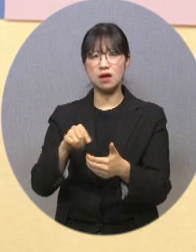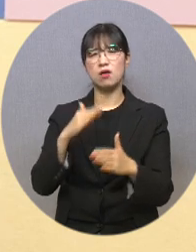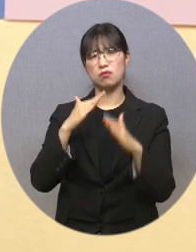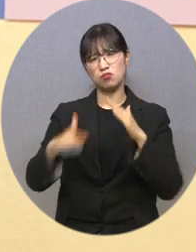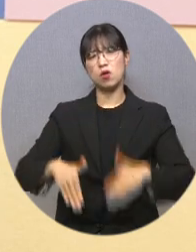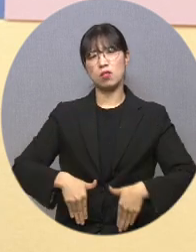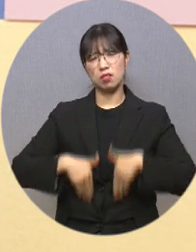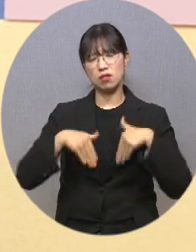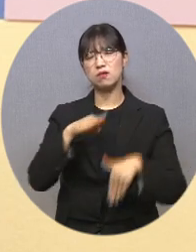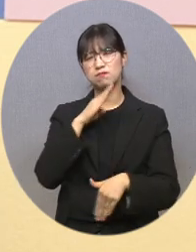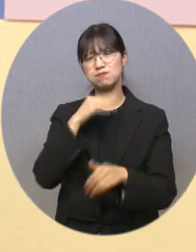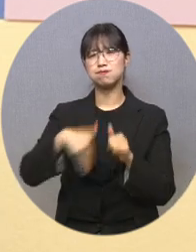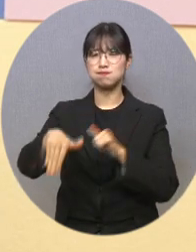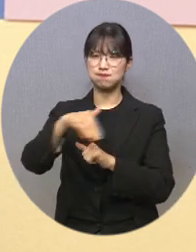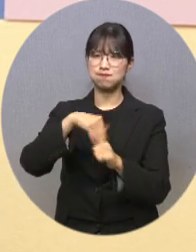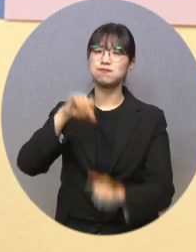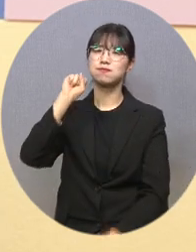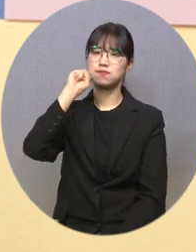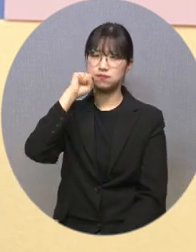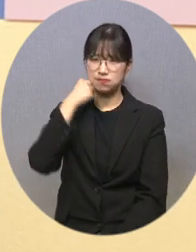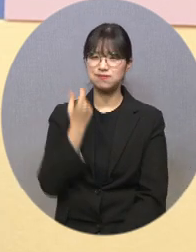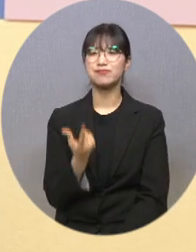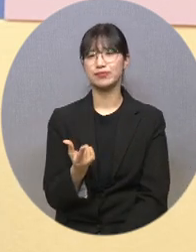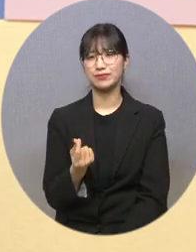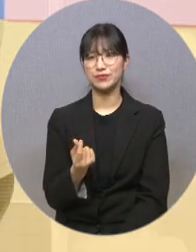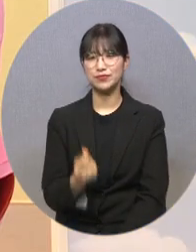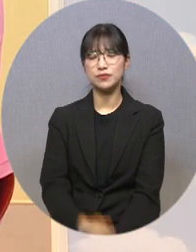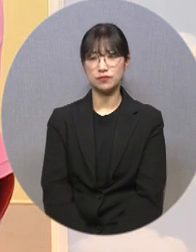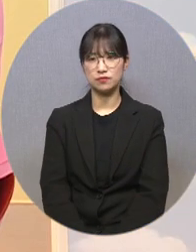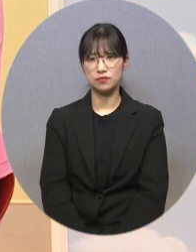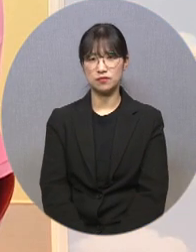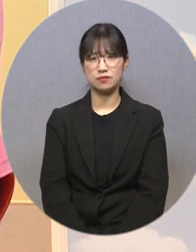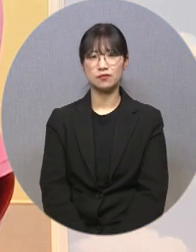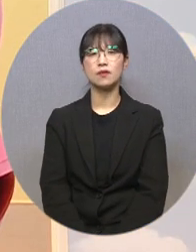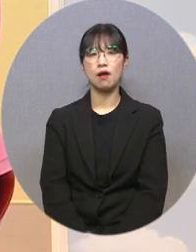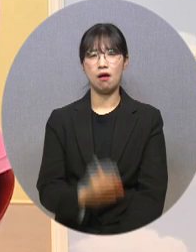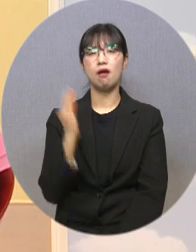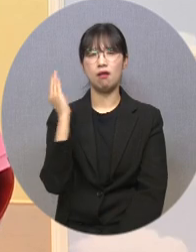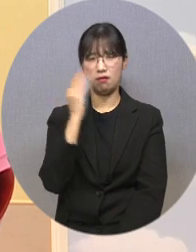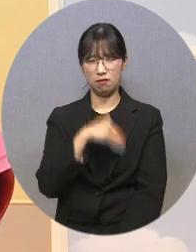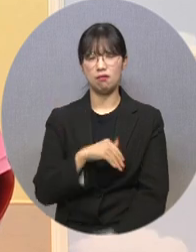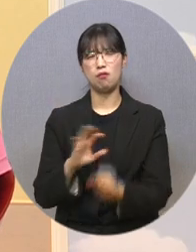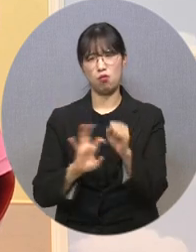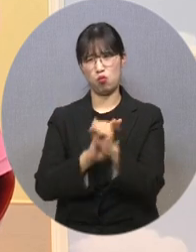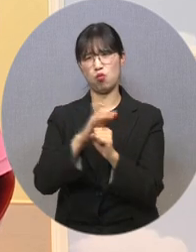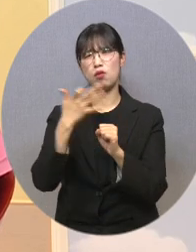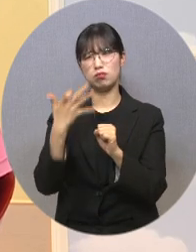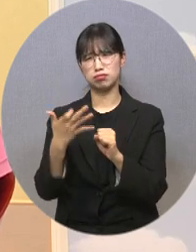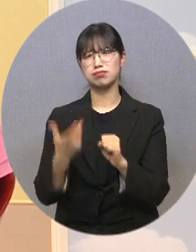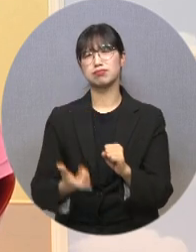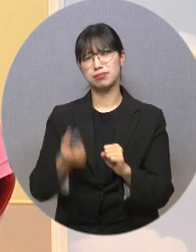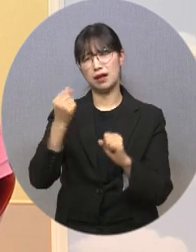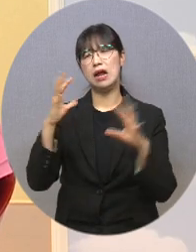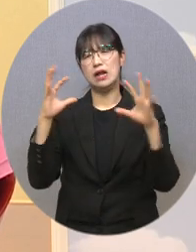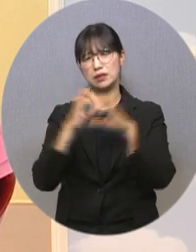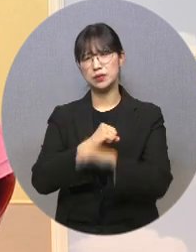상당히 어려움을 겪고 있다. 이렇게 얘기할 수 있겠네요. 아, 그렇군요. 코로나19 빨리 종식돼야